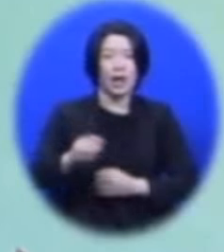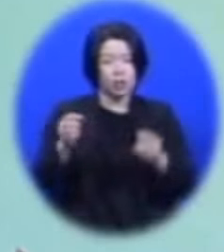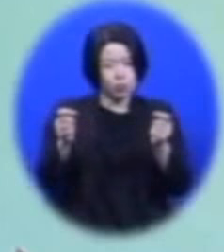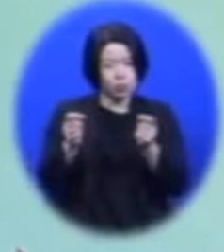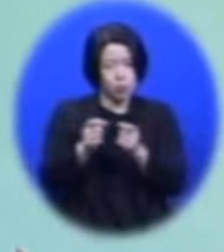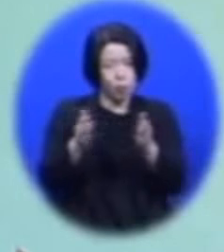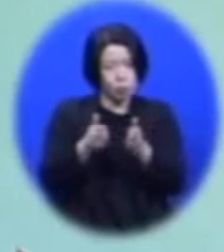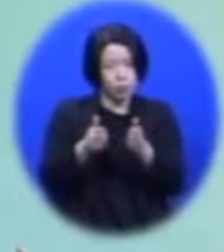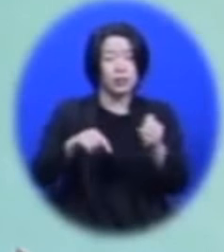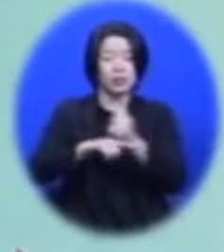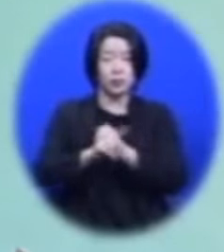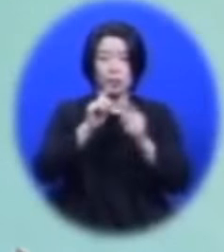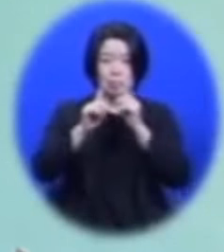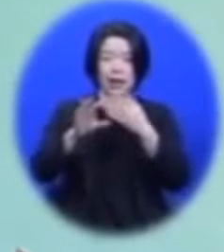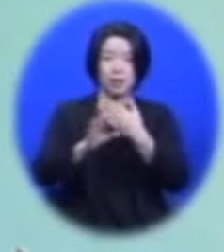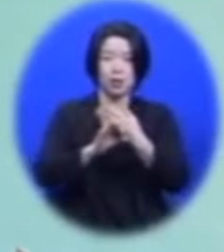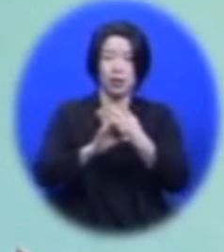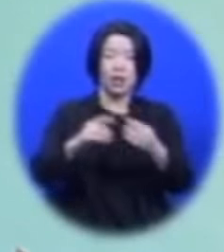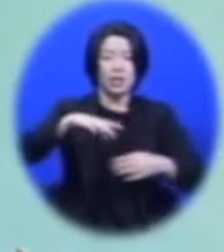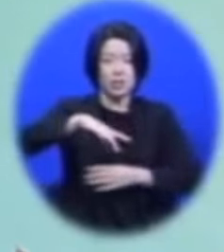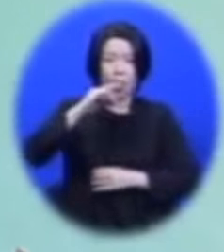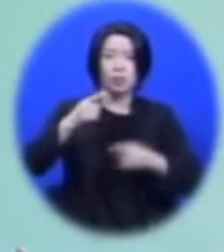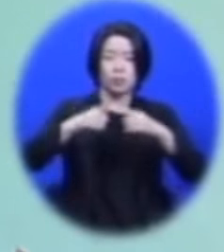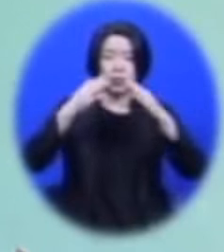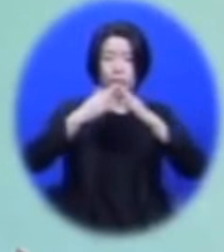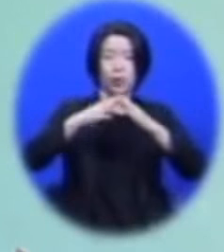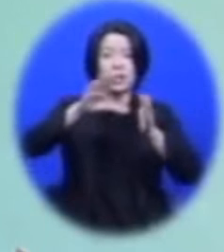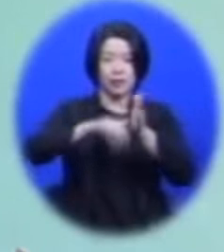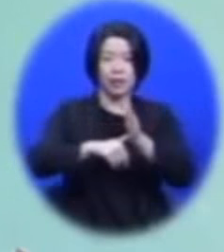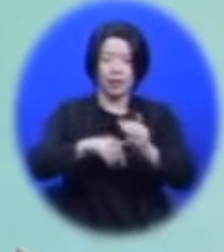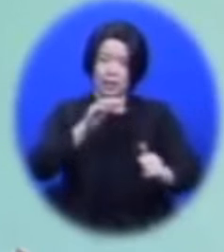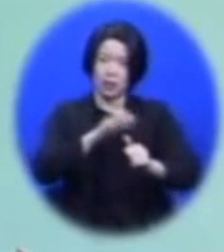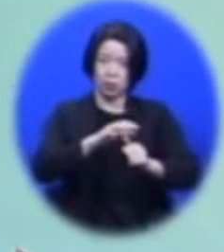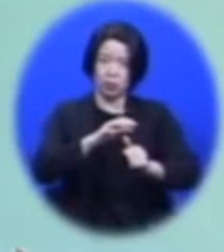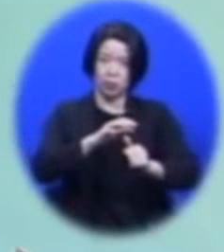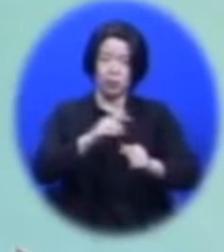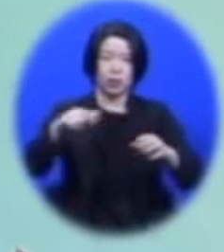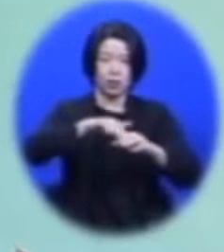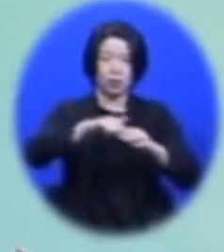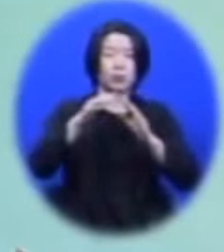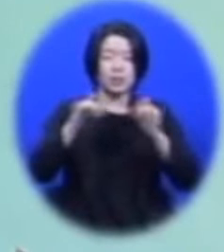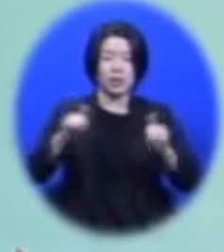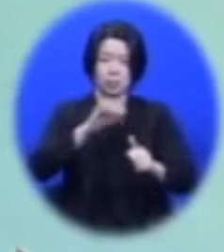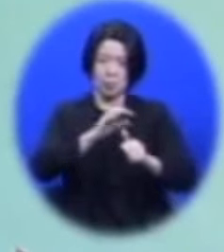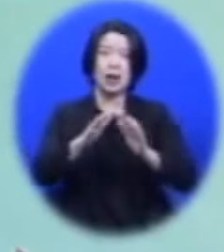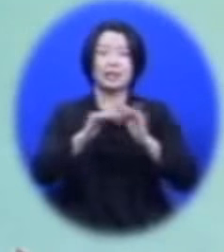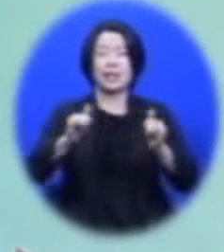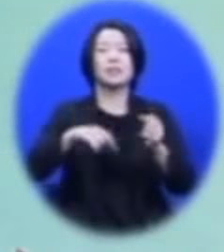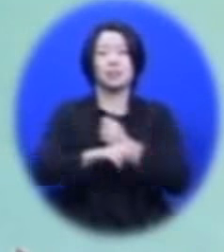뜻으로 말하면 초대교회 당시 때 기독교인들을 아주 핍박하던 핍박자들을